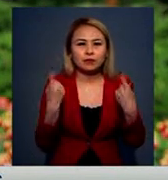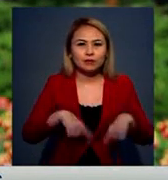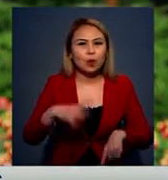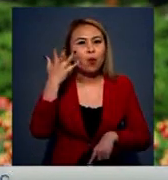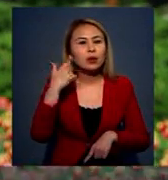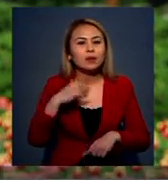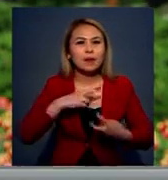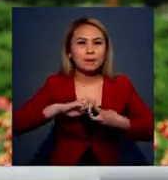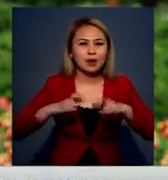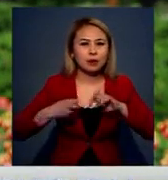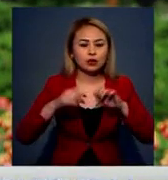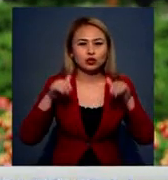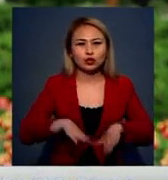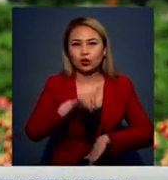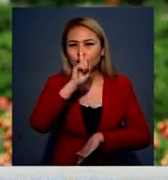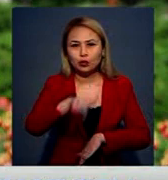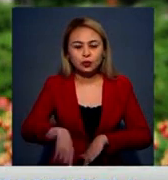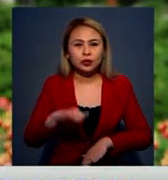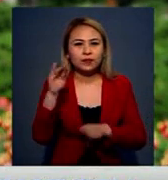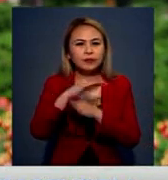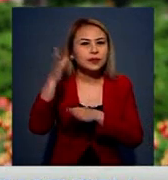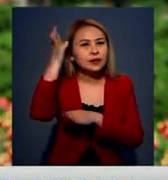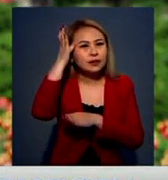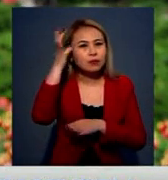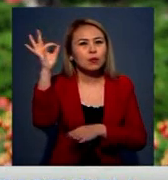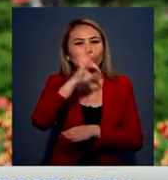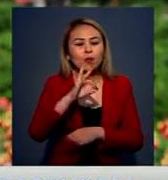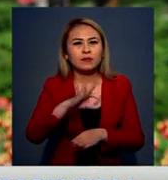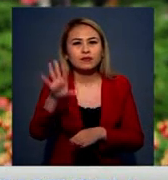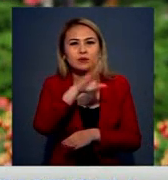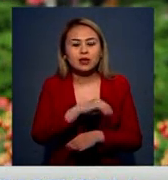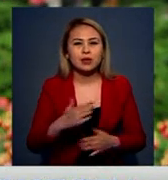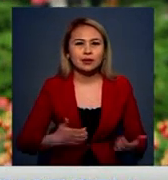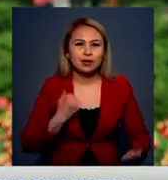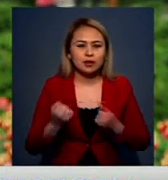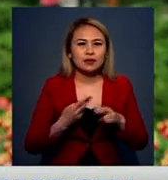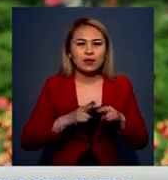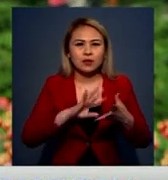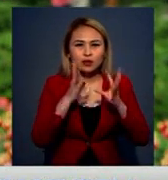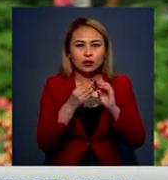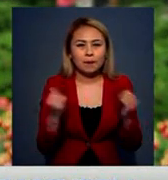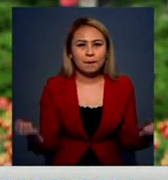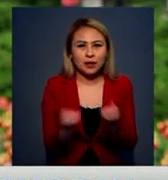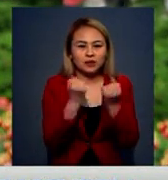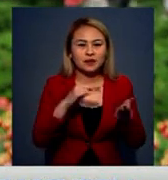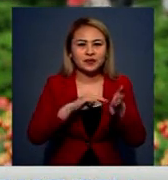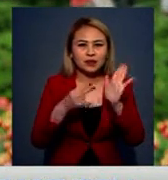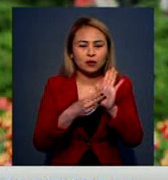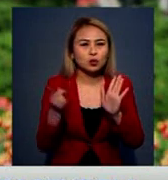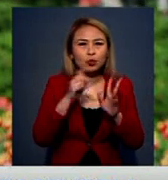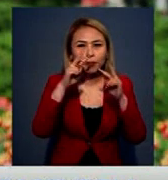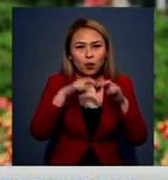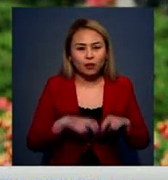бірқатар мәселені шешпек. Атап айтқанда, ғылым саласында тер төгіп жүрген қызметкерлерді қолдау жүйелі жүзеге асады.